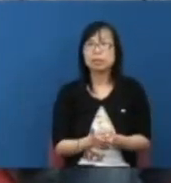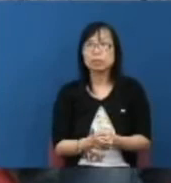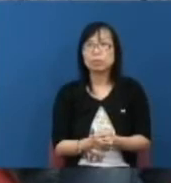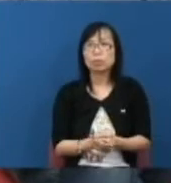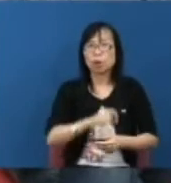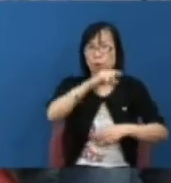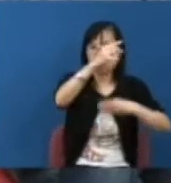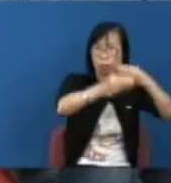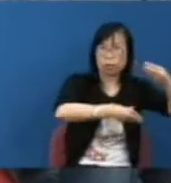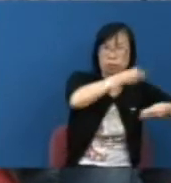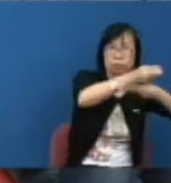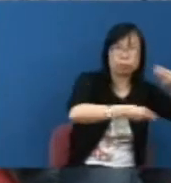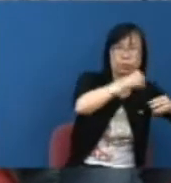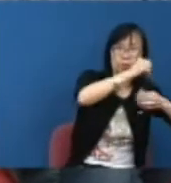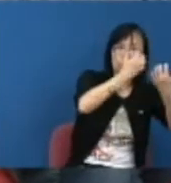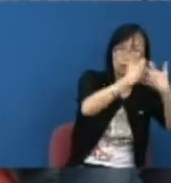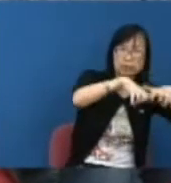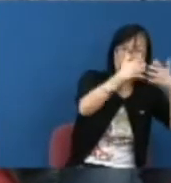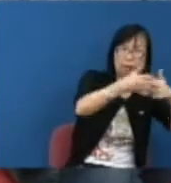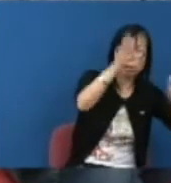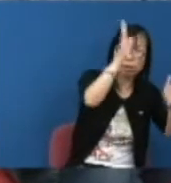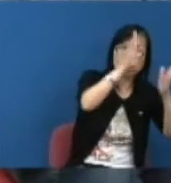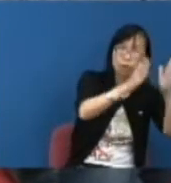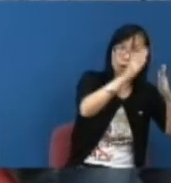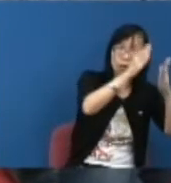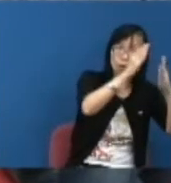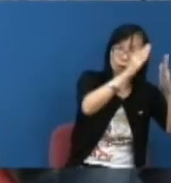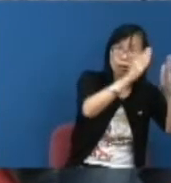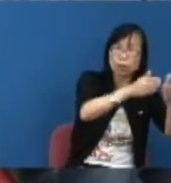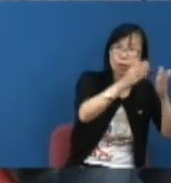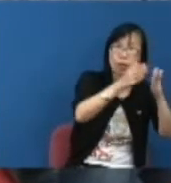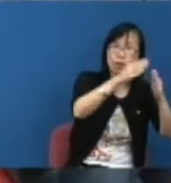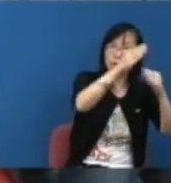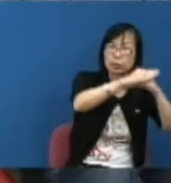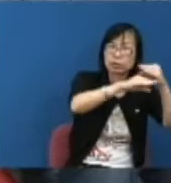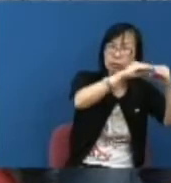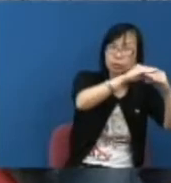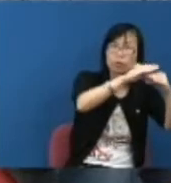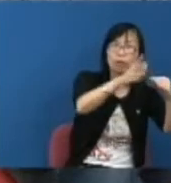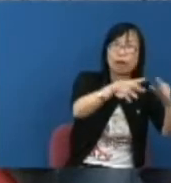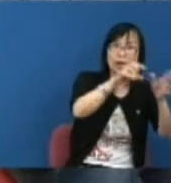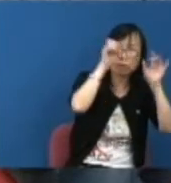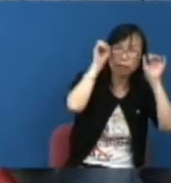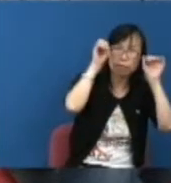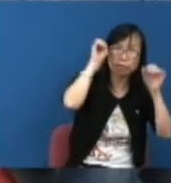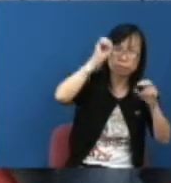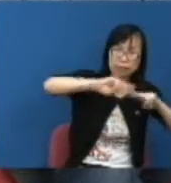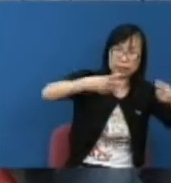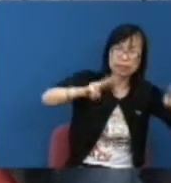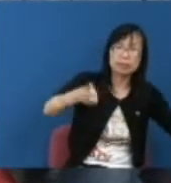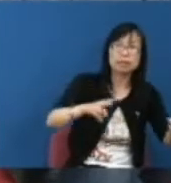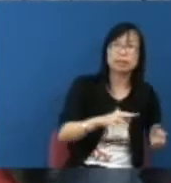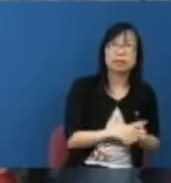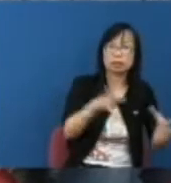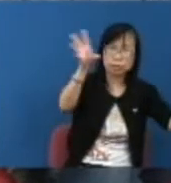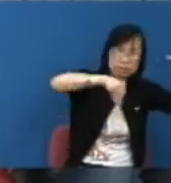滾動嘅機器啦，就安裝咗喺我哋嘅康城，即係佢淨係連埋喺個成個發展裏邊，咁佢就亦都係